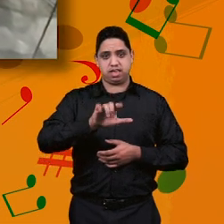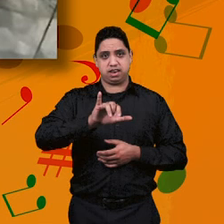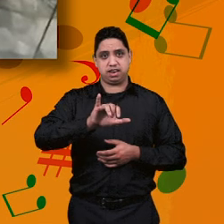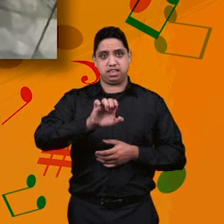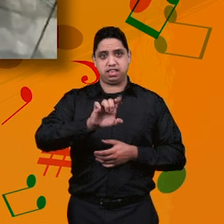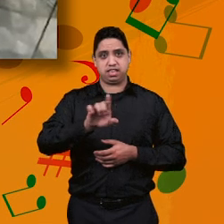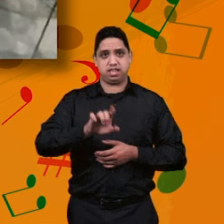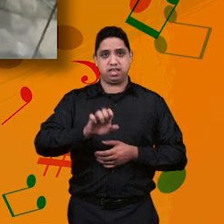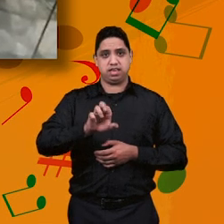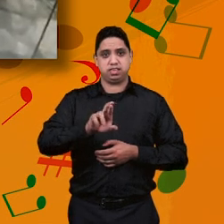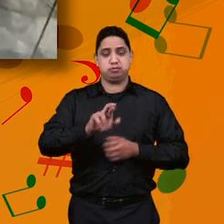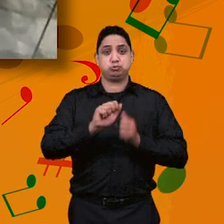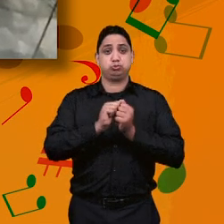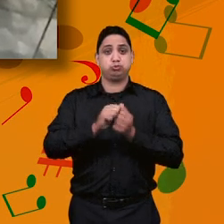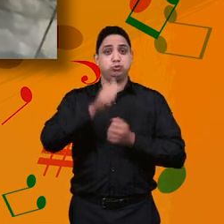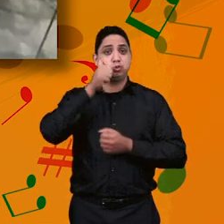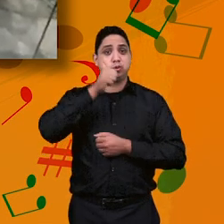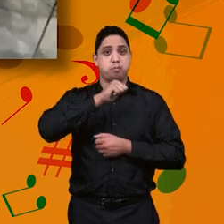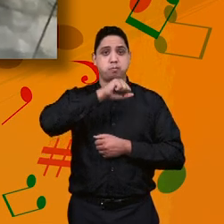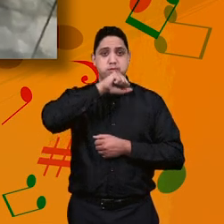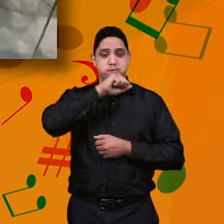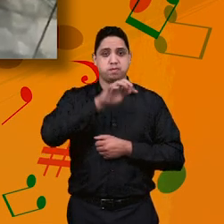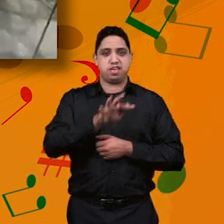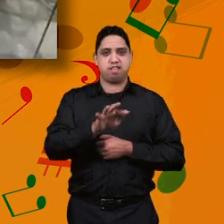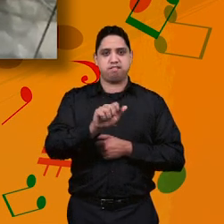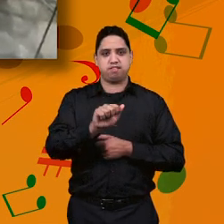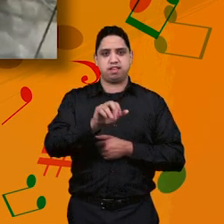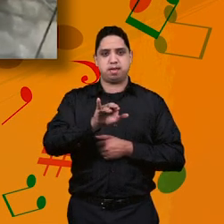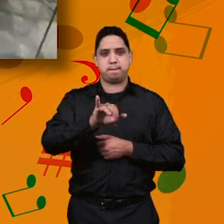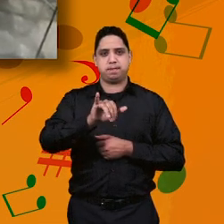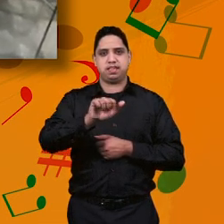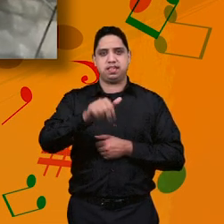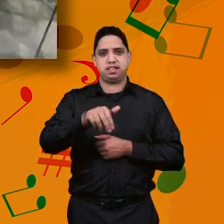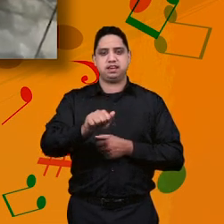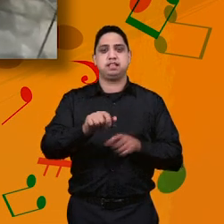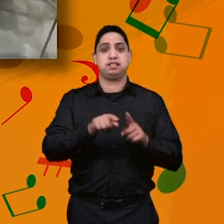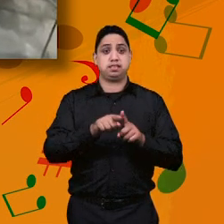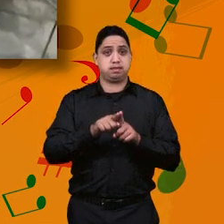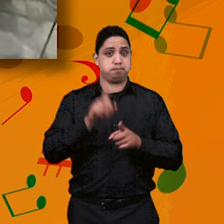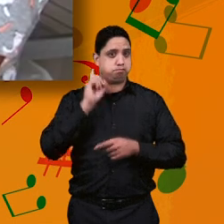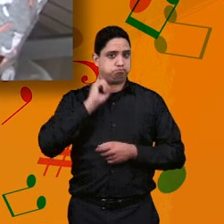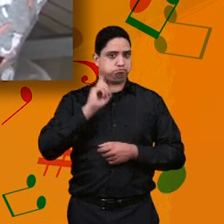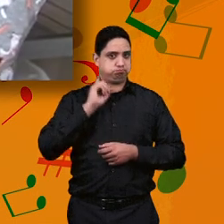mère Fabiana d'Uberaba, aussi de Minas Gerais.